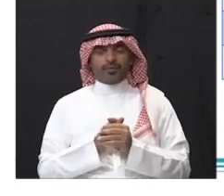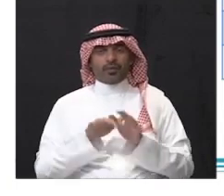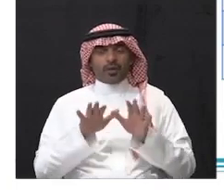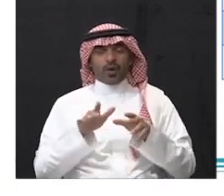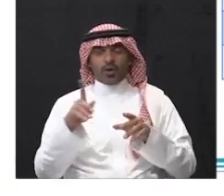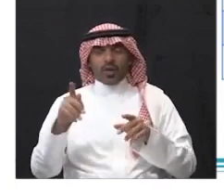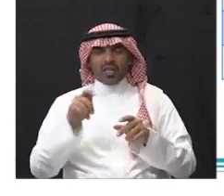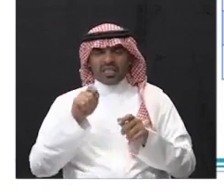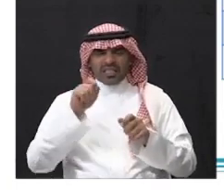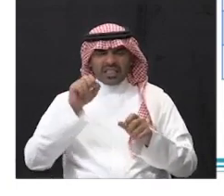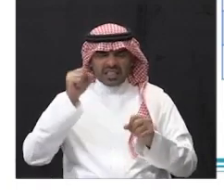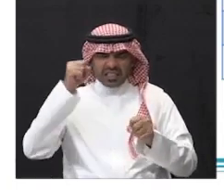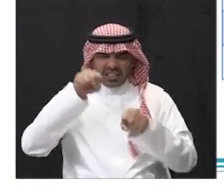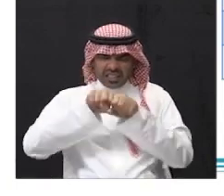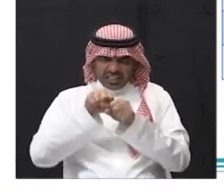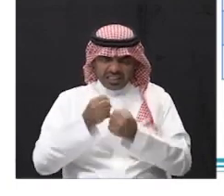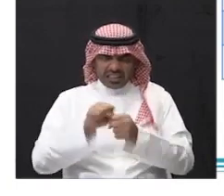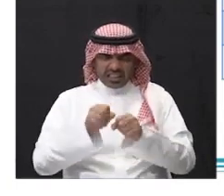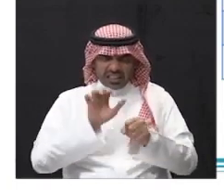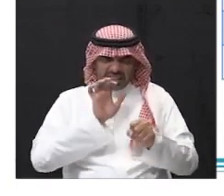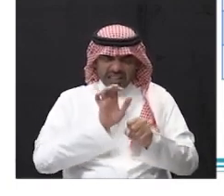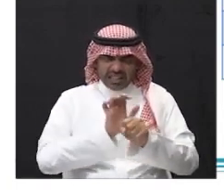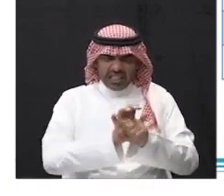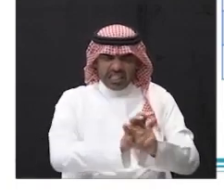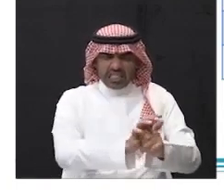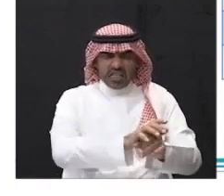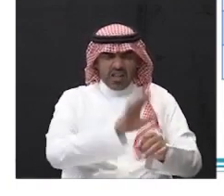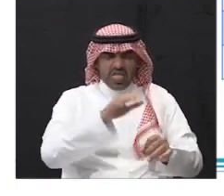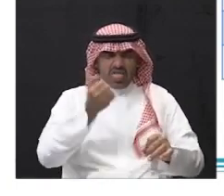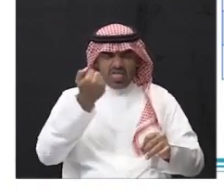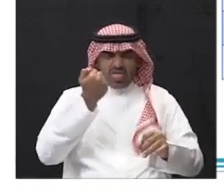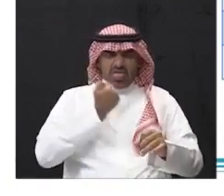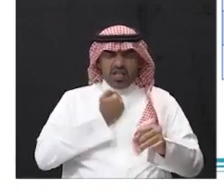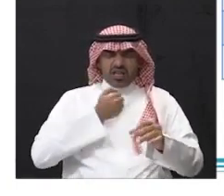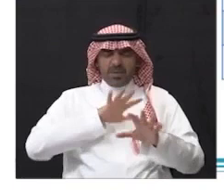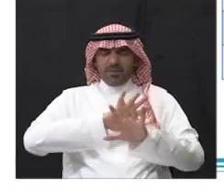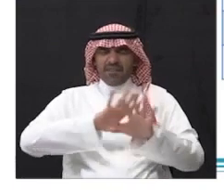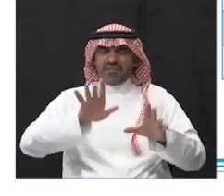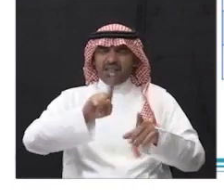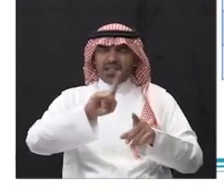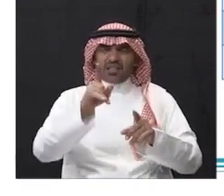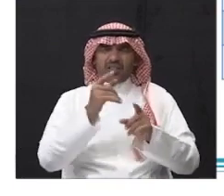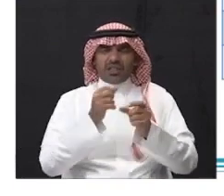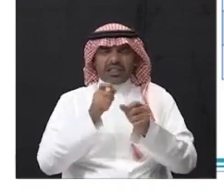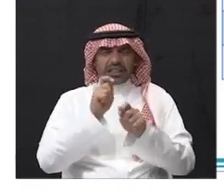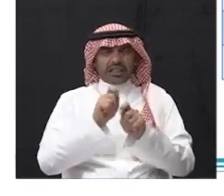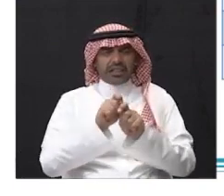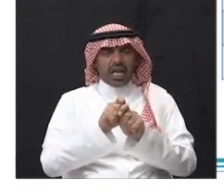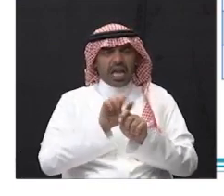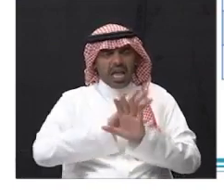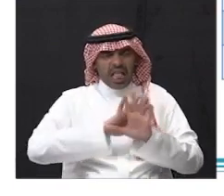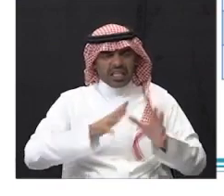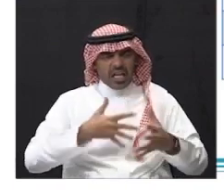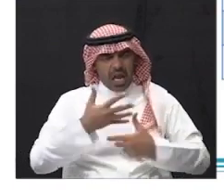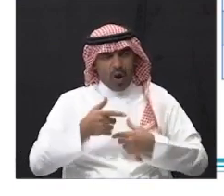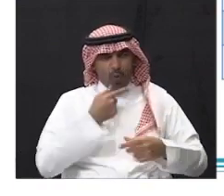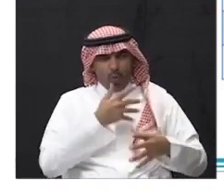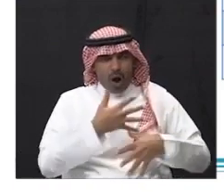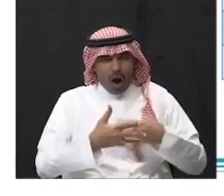تحطيم الصناعات المحلية وقتل روح المنافسة الوطنية بين الشعوب المستعمرة، أي نوع؟